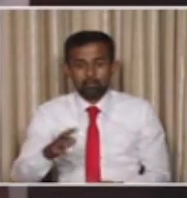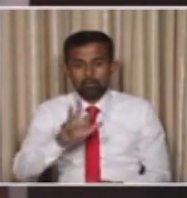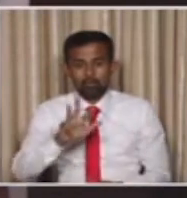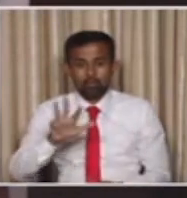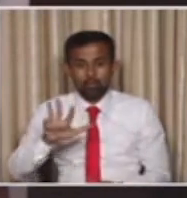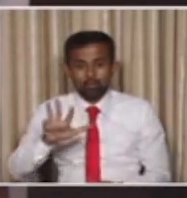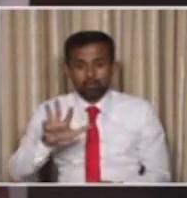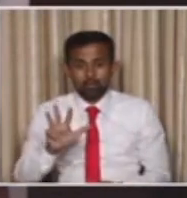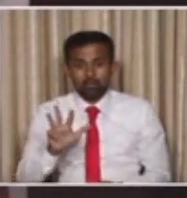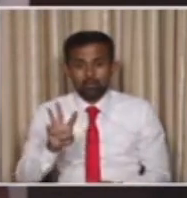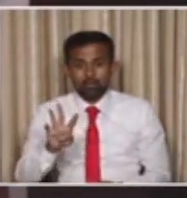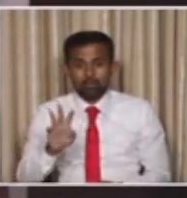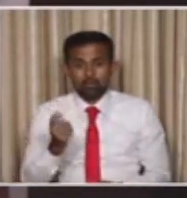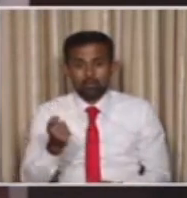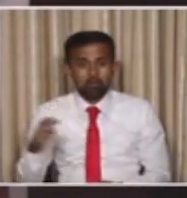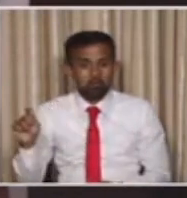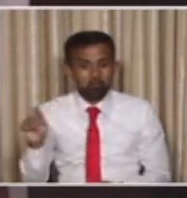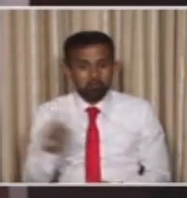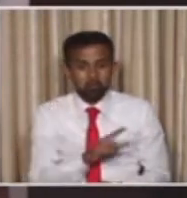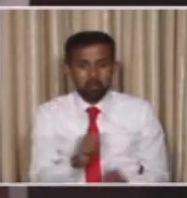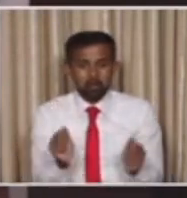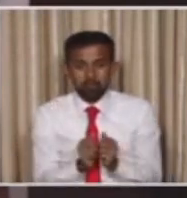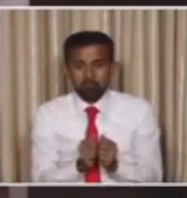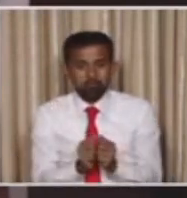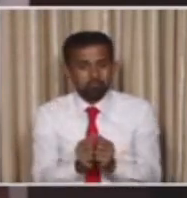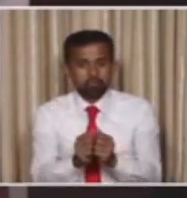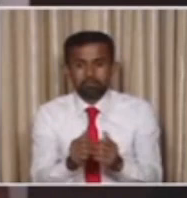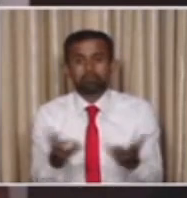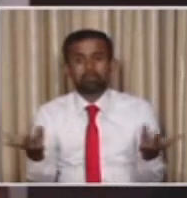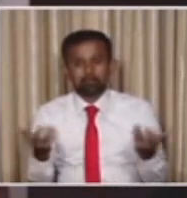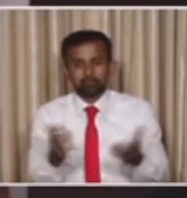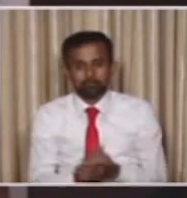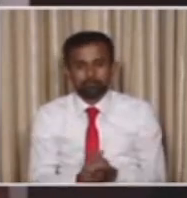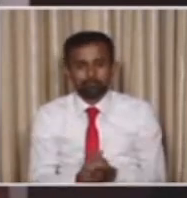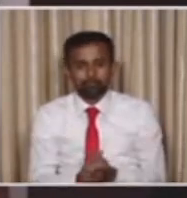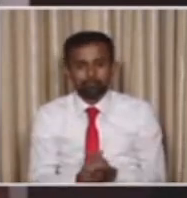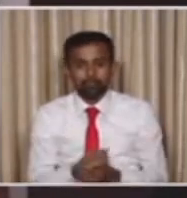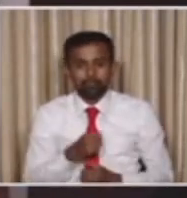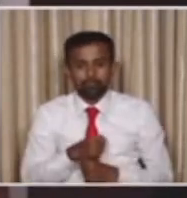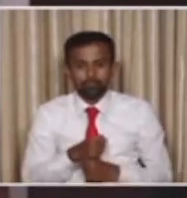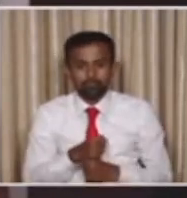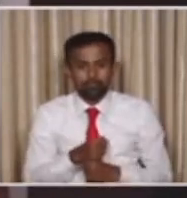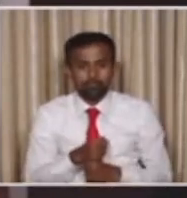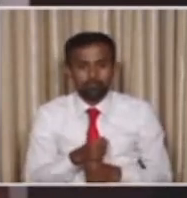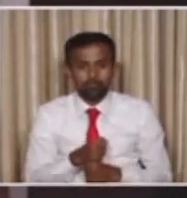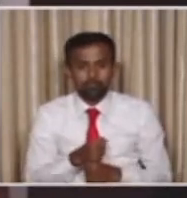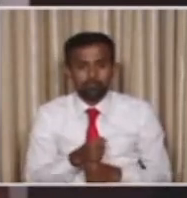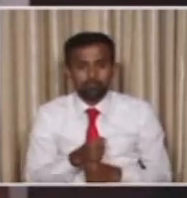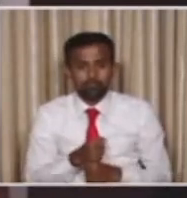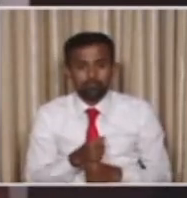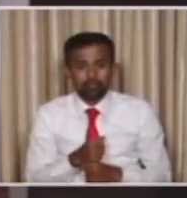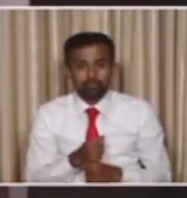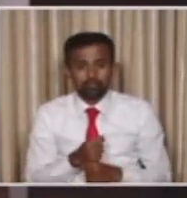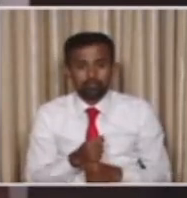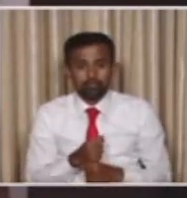493,394ක මුදලක් අය කර ගැනීමට කටයුතු කර නැහැ. එමගින් හරි රජයේද නලින් බණ්ඩාර මන්තුමා කරුණාකරලා